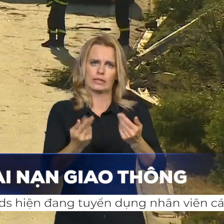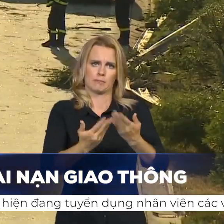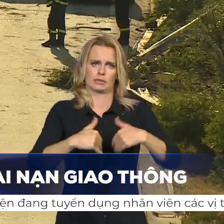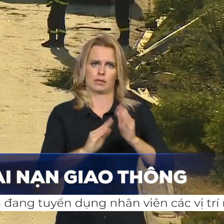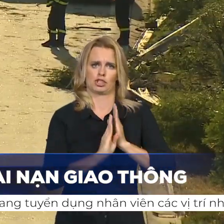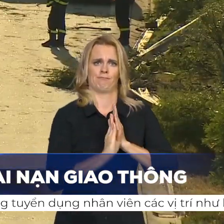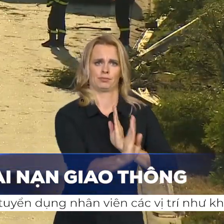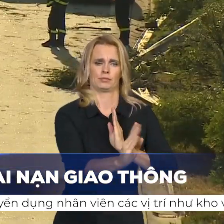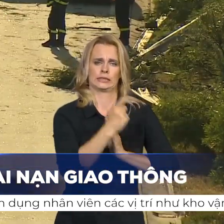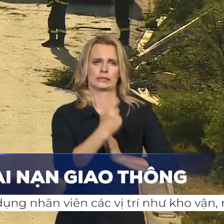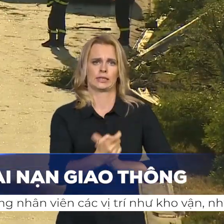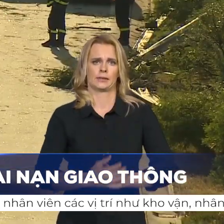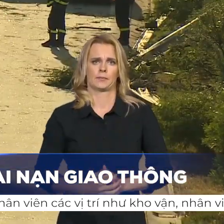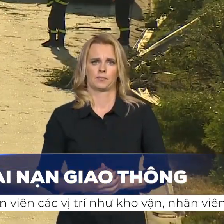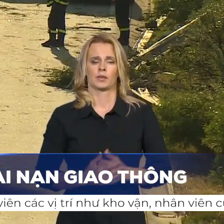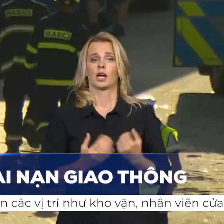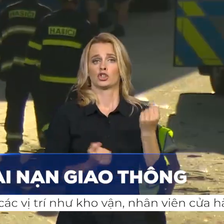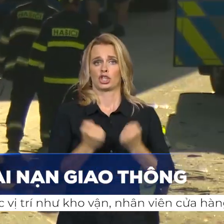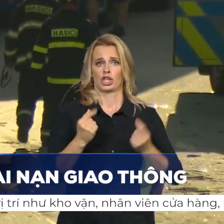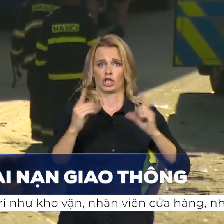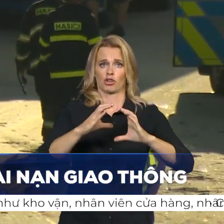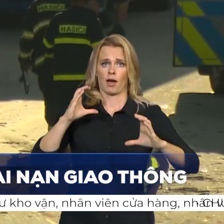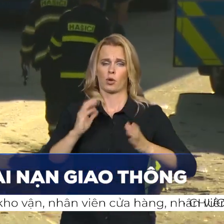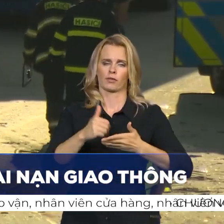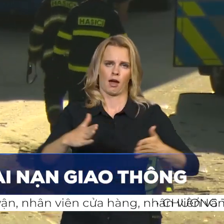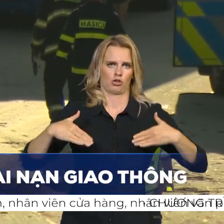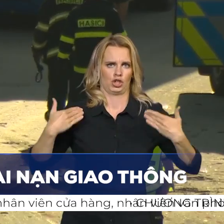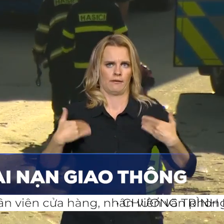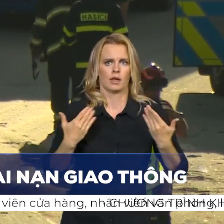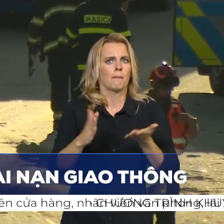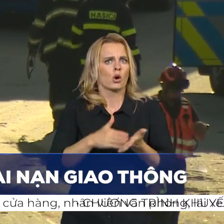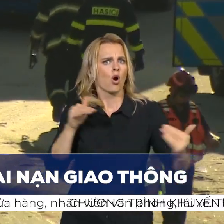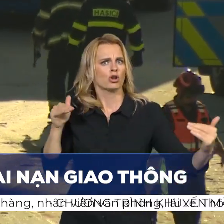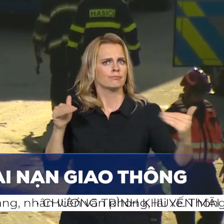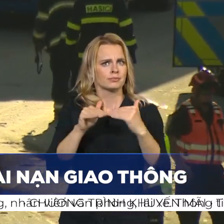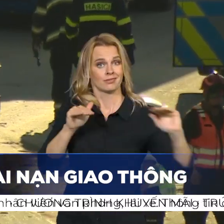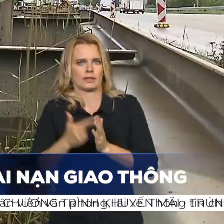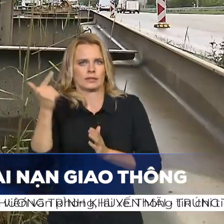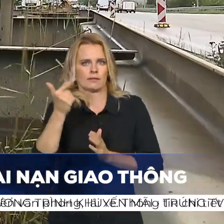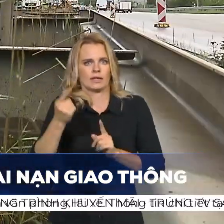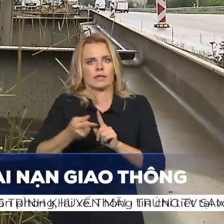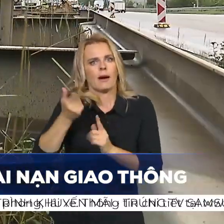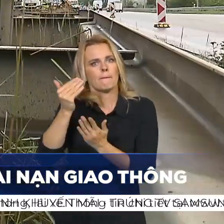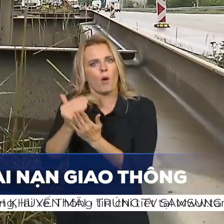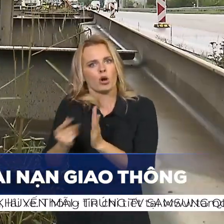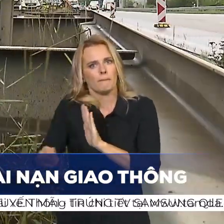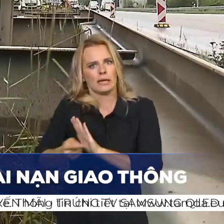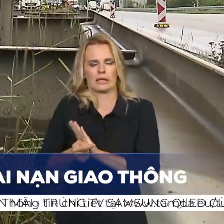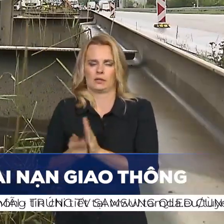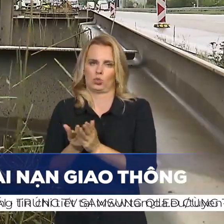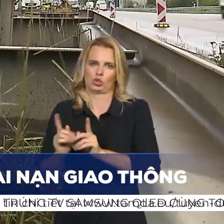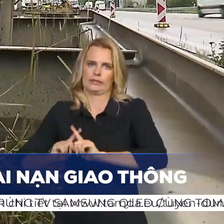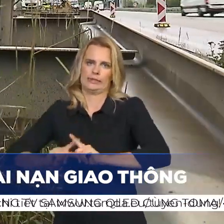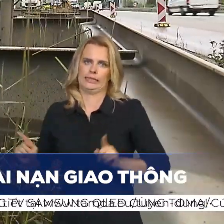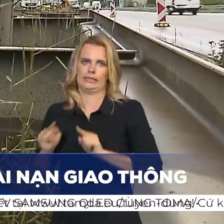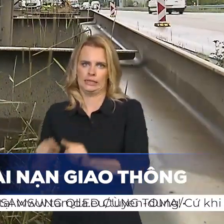trong đoạn đường xảy ra vụ tai nạn này lan can có từ năm 1997 tức là đã được sử dụng 25 năm các công